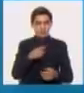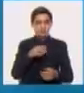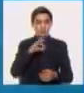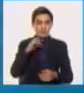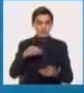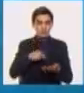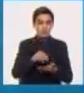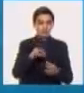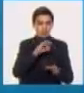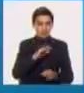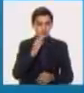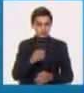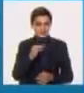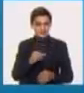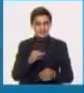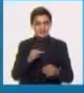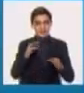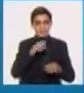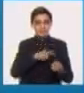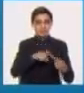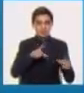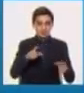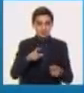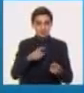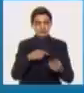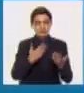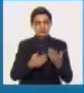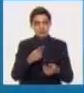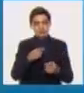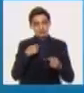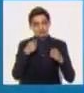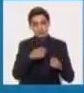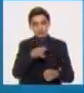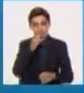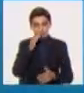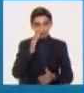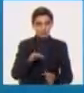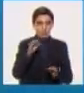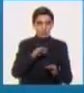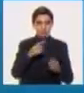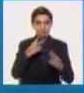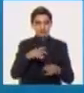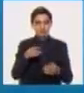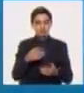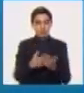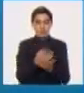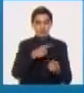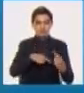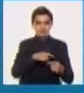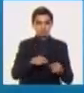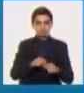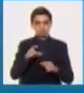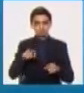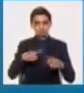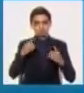алуға кепілдік береді. Соның арқасында кәсіпкер өндіріс өнімі өтпей қалады деп алаңдамай, жаңа жұмыс орындарын құрып, бизнесін тұрақты жолға